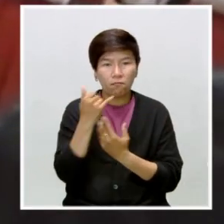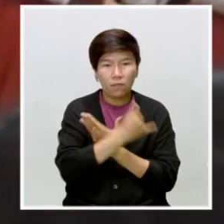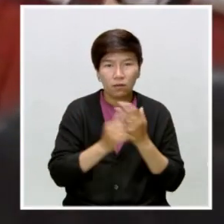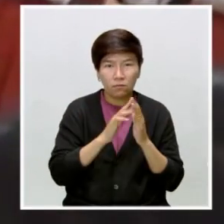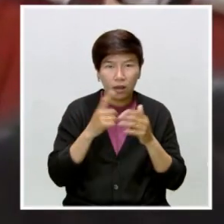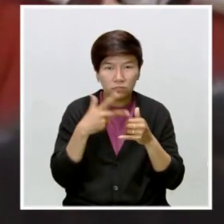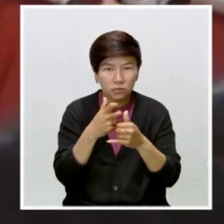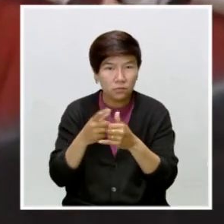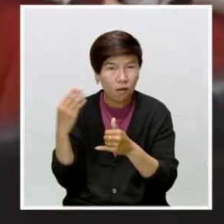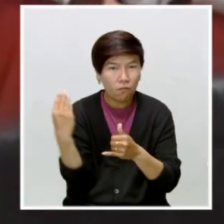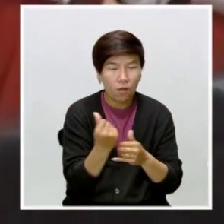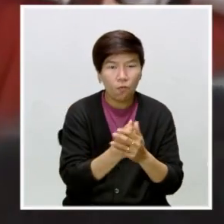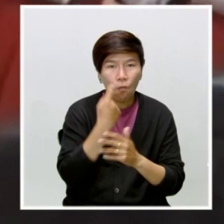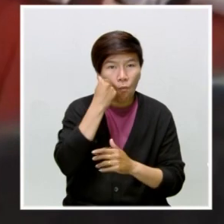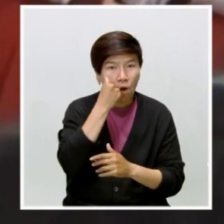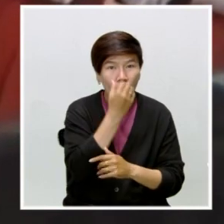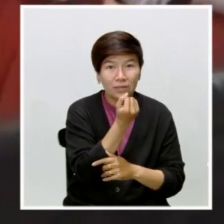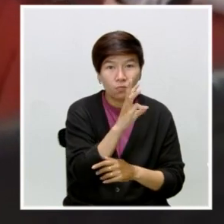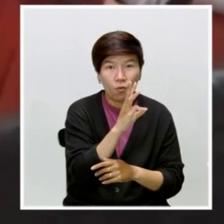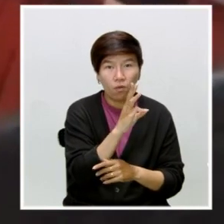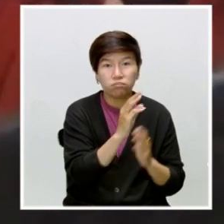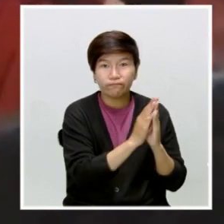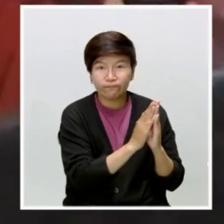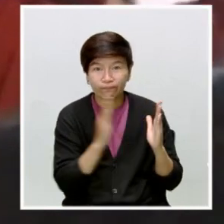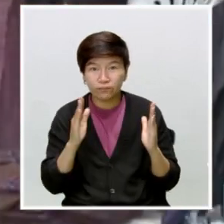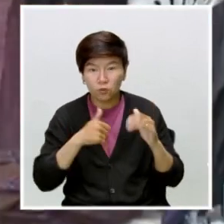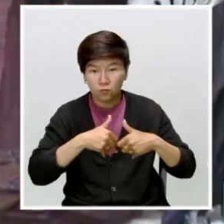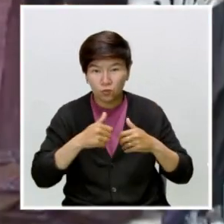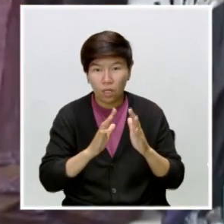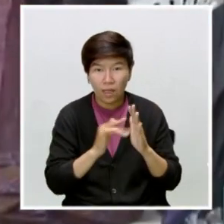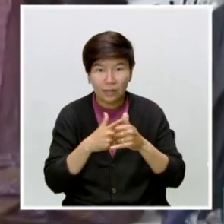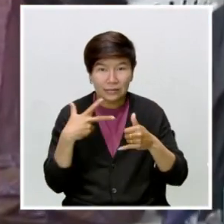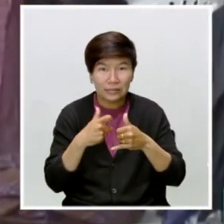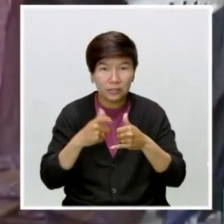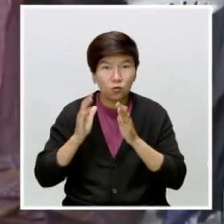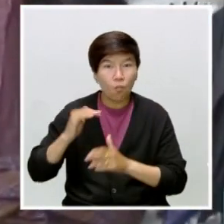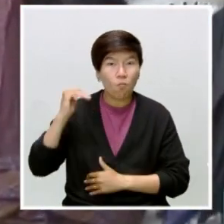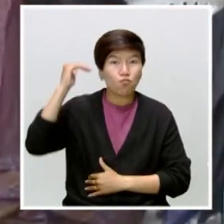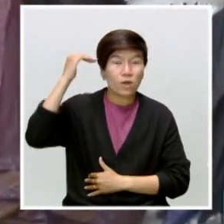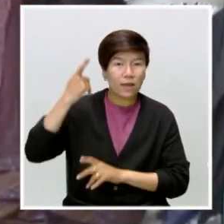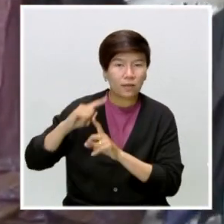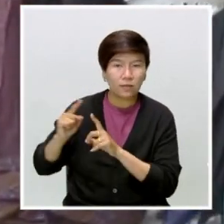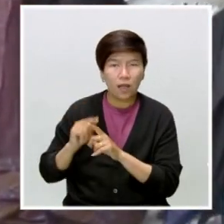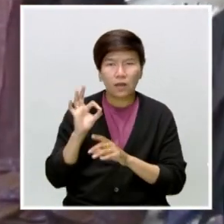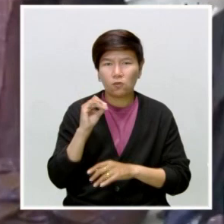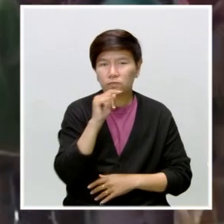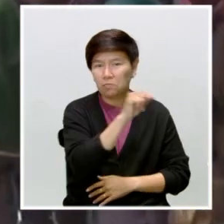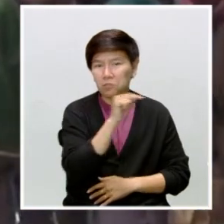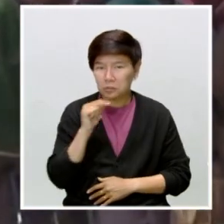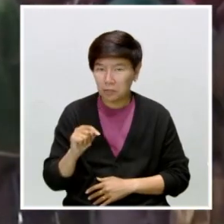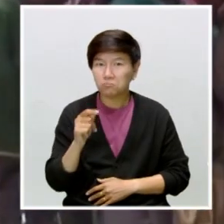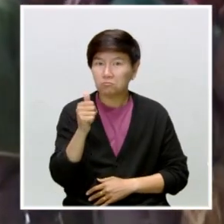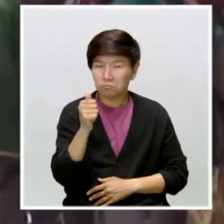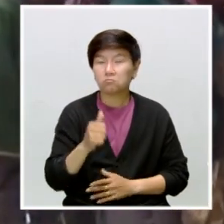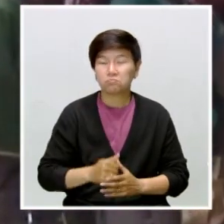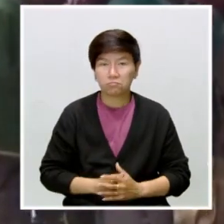ดเร็วมากเลยในเวลา16วันค่ะสามารถฉีดวัคซีนให้กับประชากรที่เป็นผู้ใหญ่นะคะคิดแล้ว 93% เลยของประชากรที่